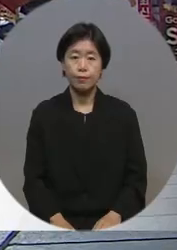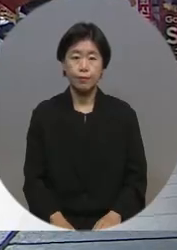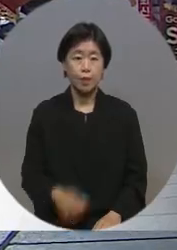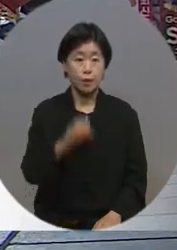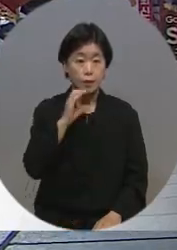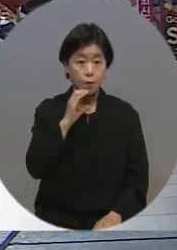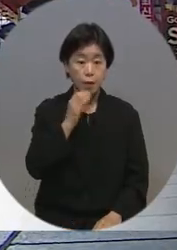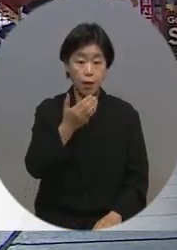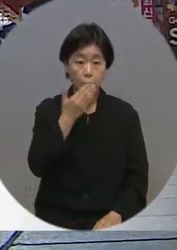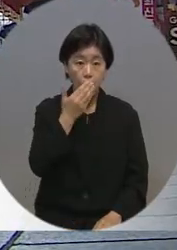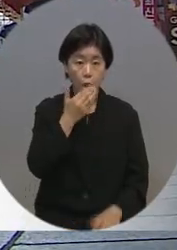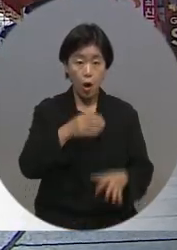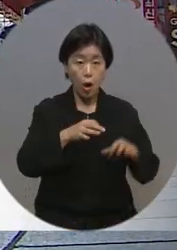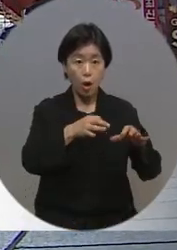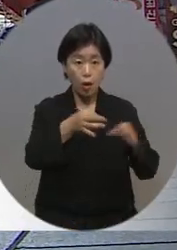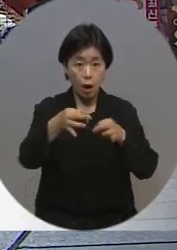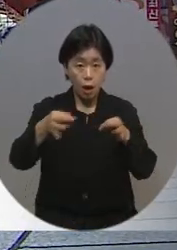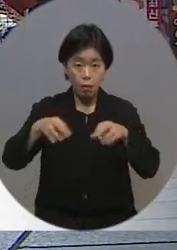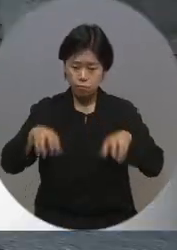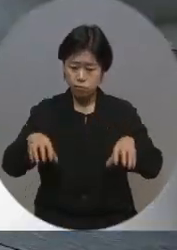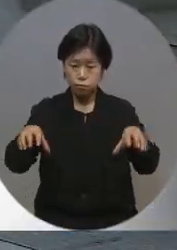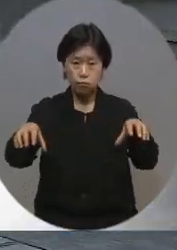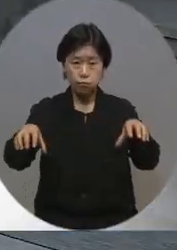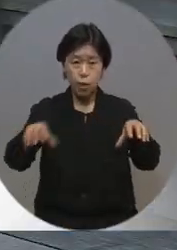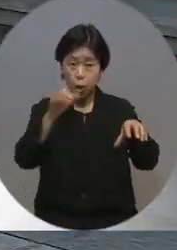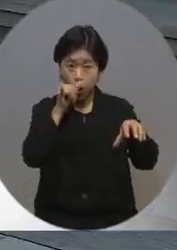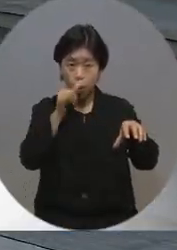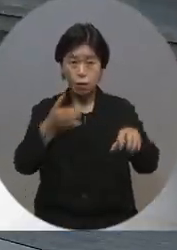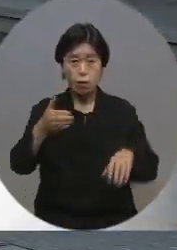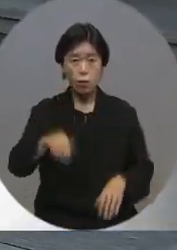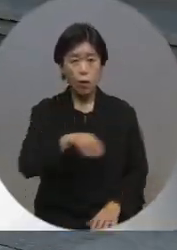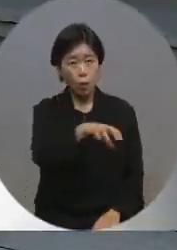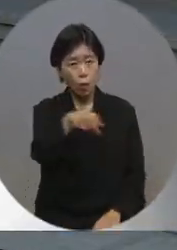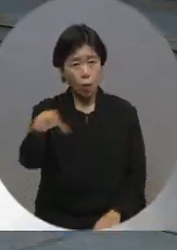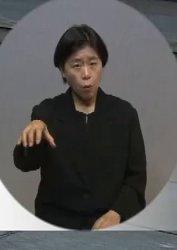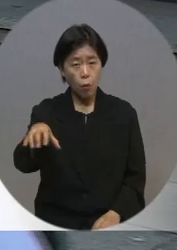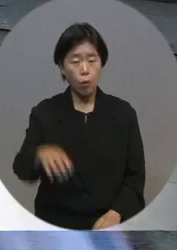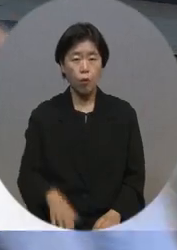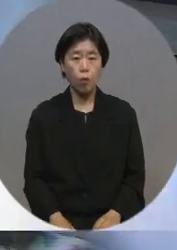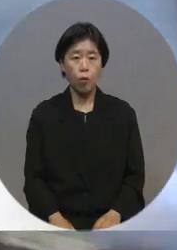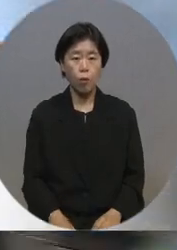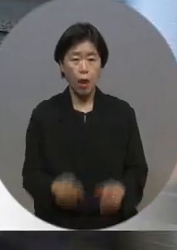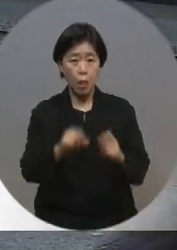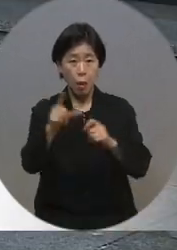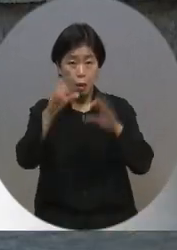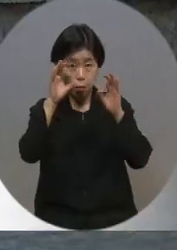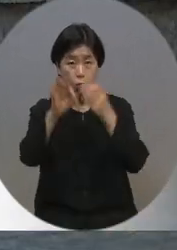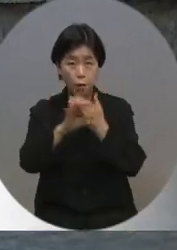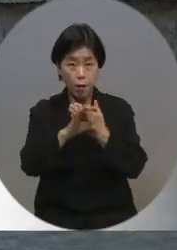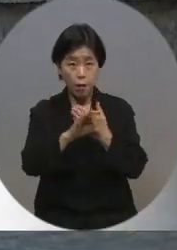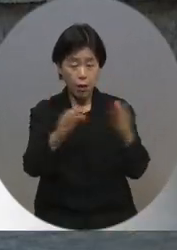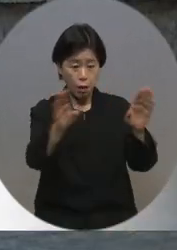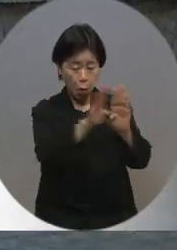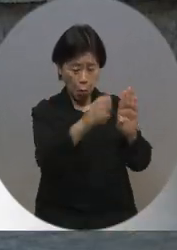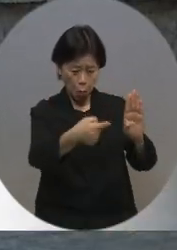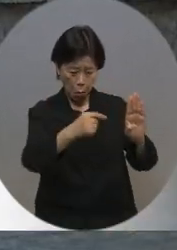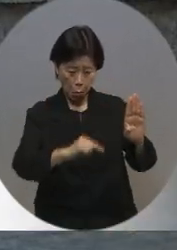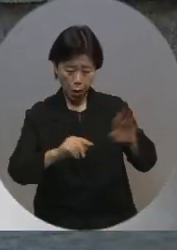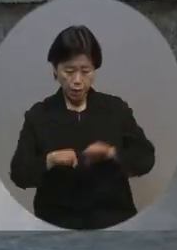카페와 식당들이 즐비한 거리. 이 많은 편의시설들의 대다수는 입구 앞 크고 작은 턱들이